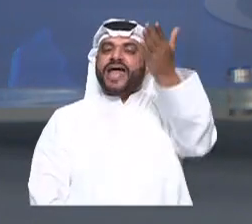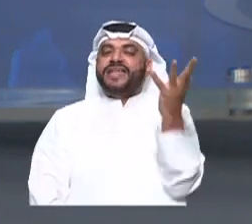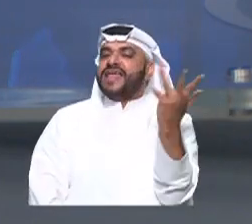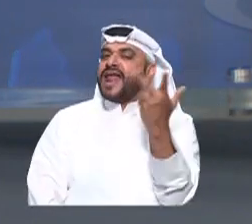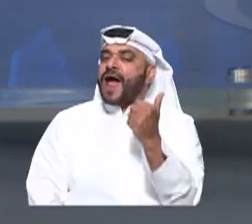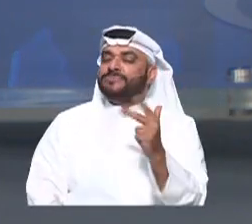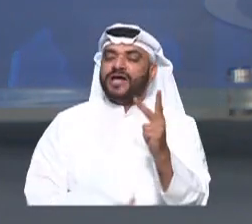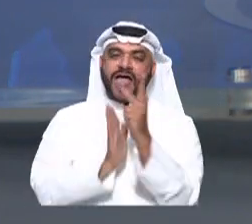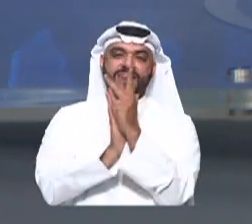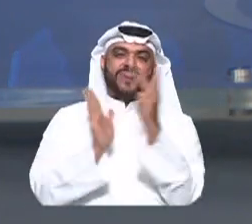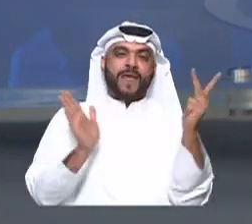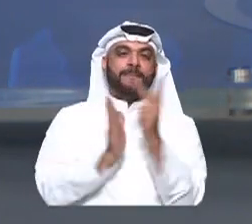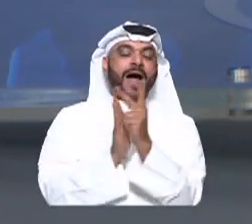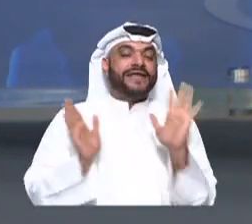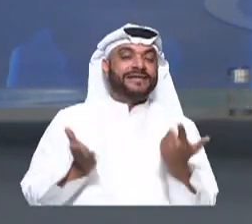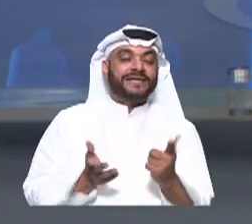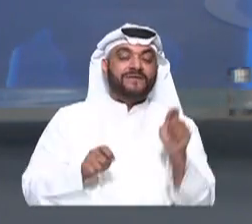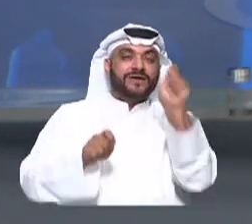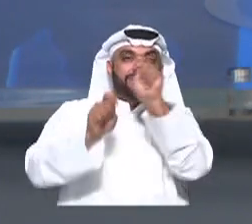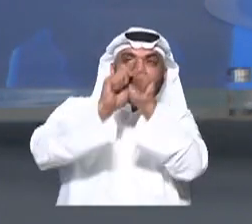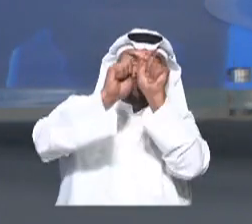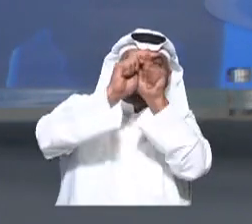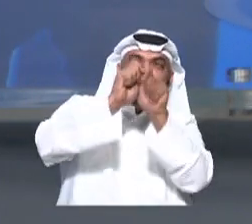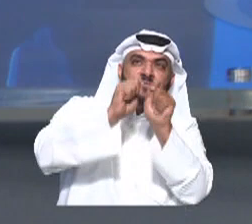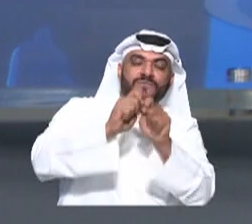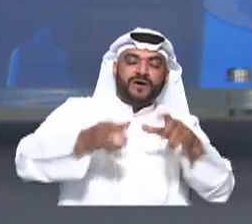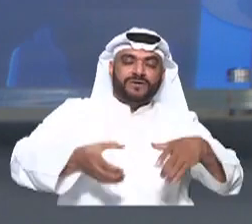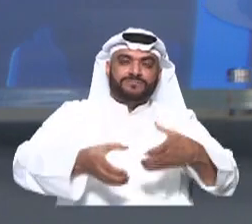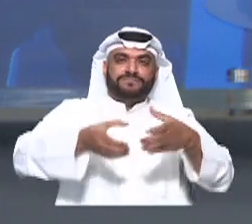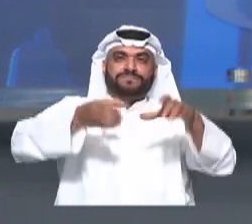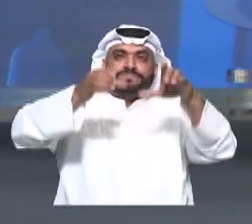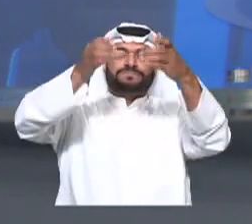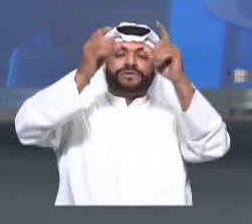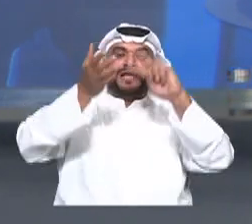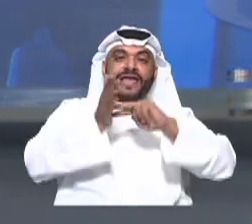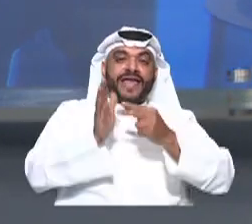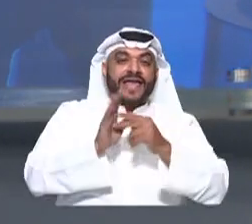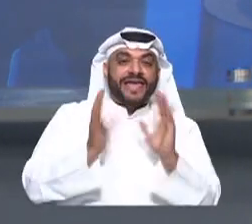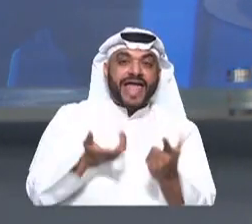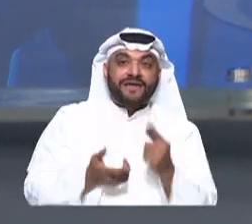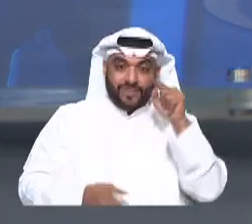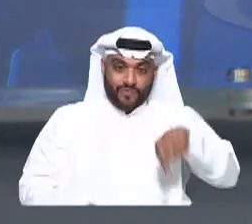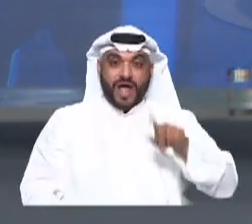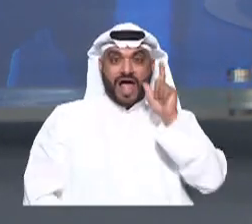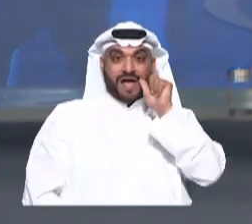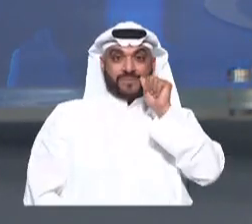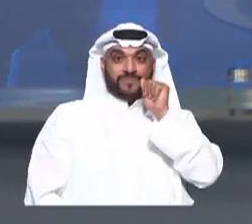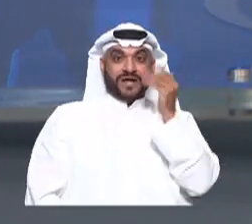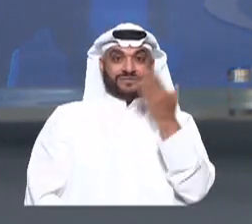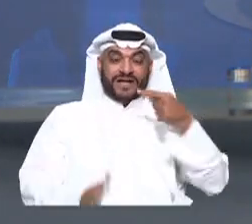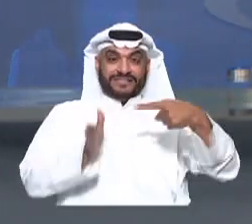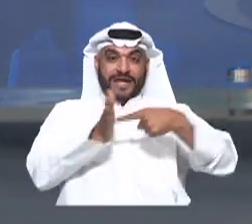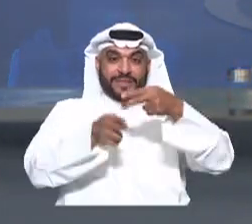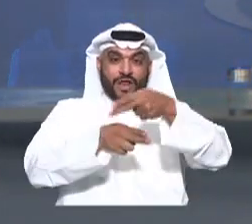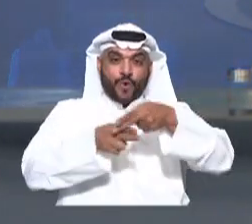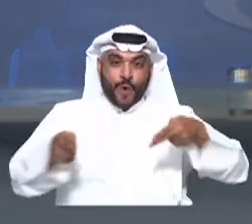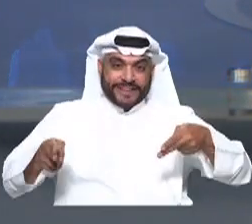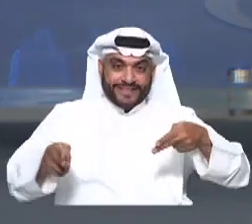الخاصة بتصميم صرح وطني للشهداء من قبل طلبة كلية العمارة في جامعة